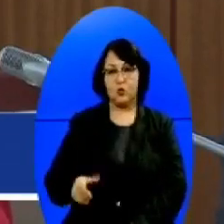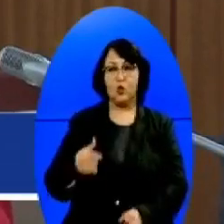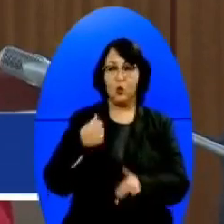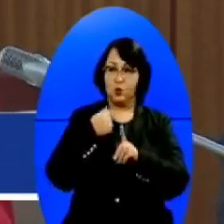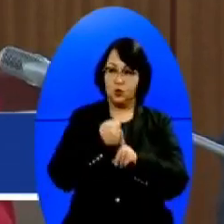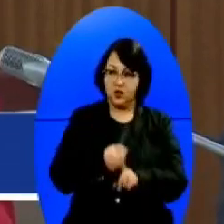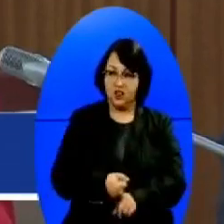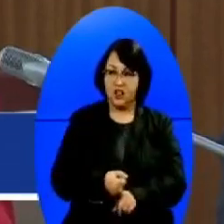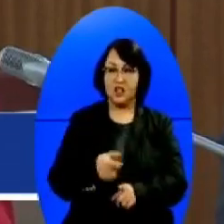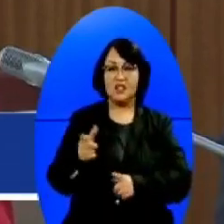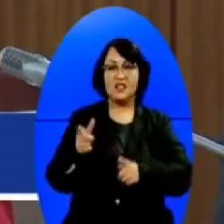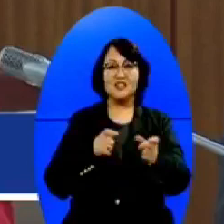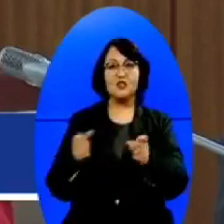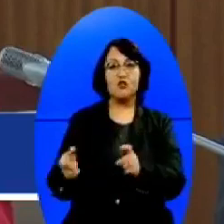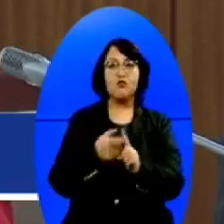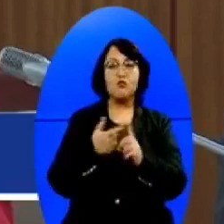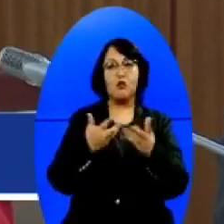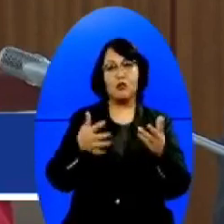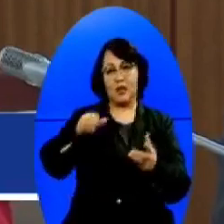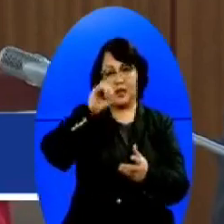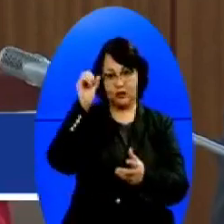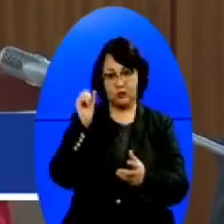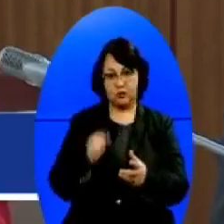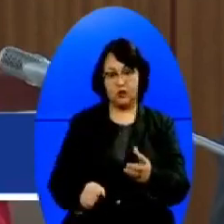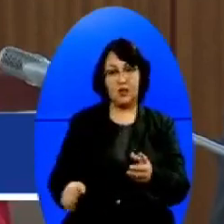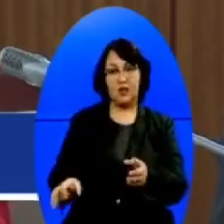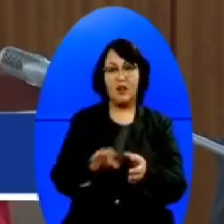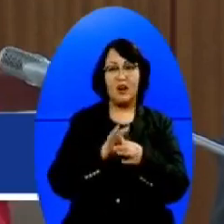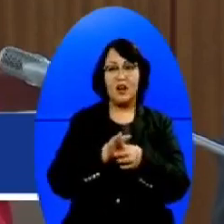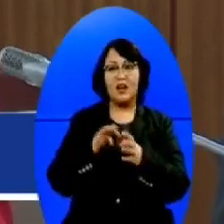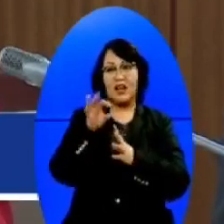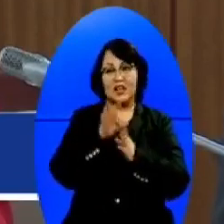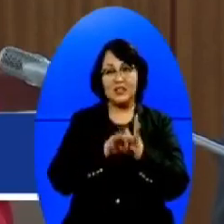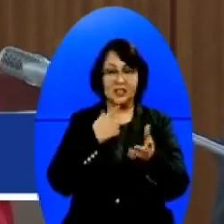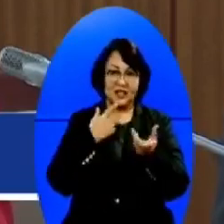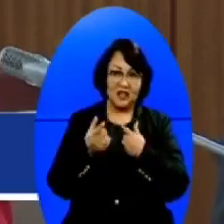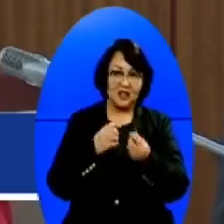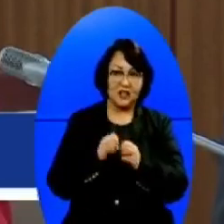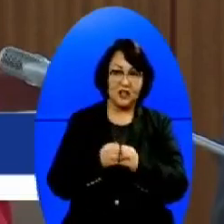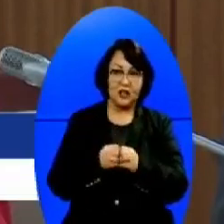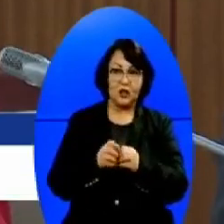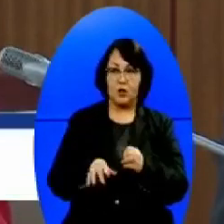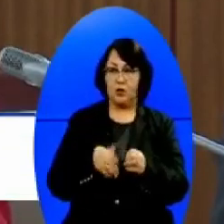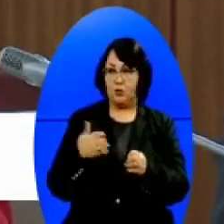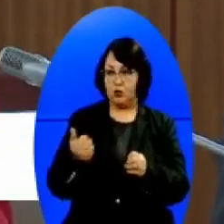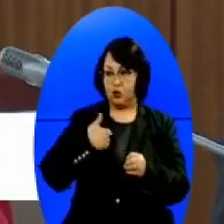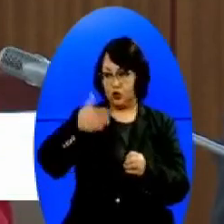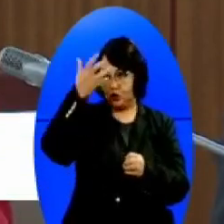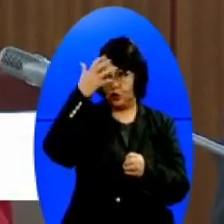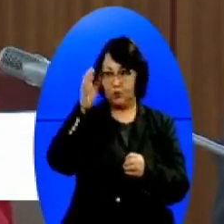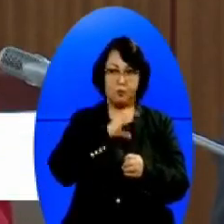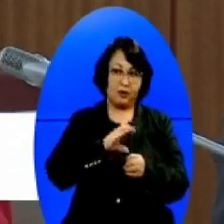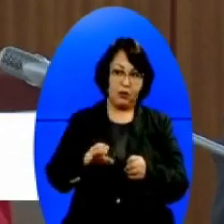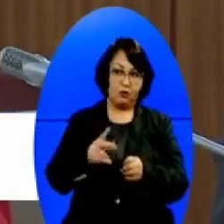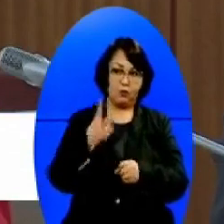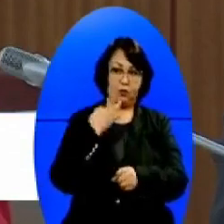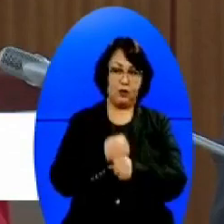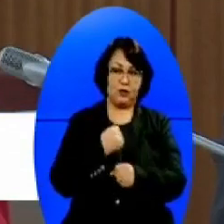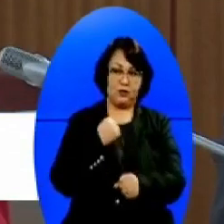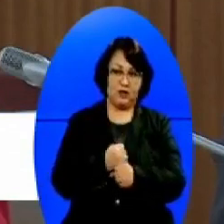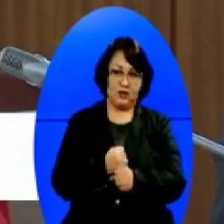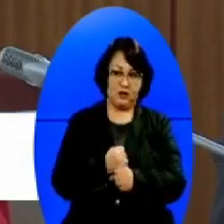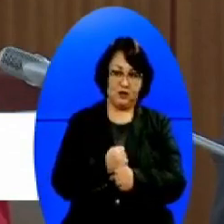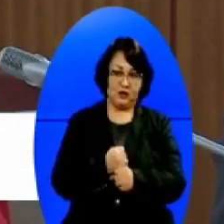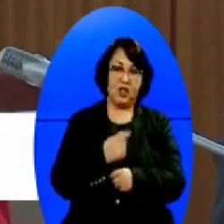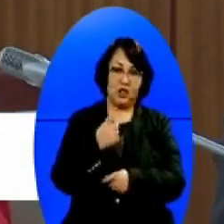талын олон асуудлыг авч хэлэлцэж байгаагаас харахад бусад одоо хууль одоо төрийн байгууллагуудын үйл ажиллагаандор их